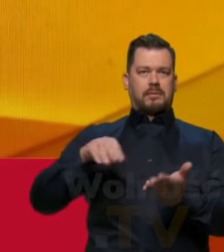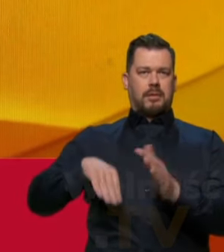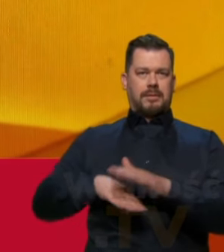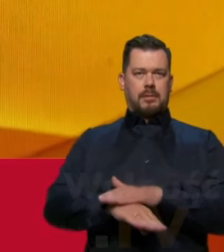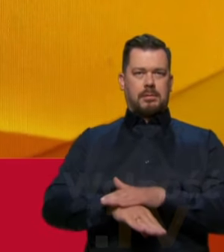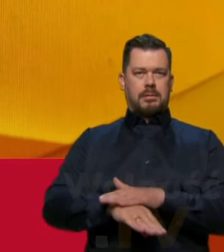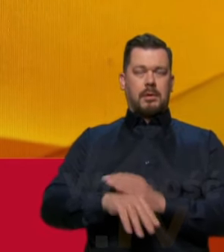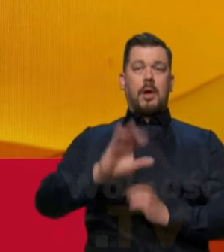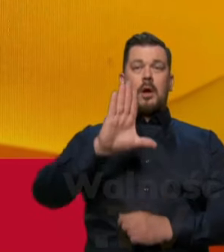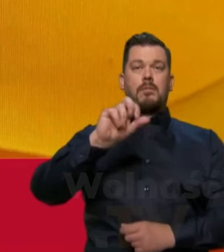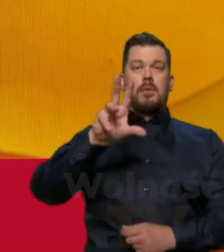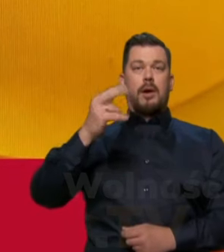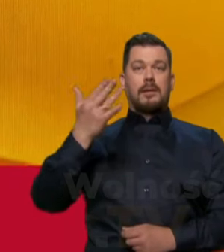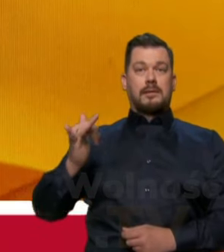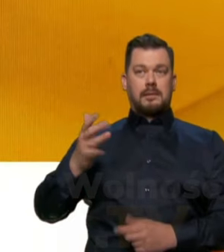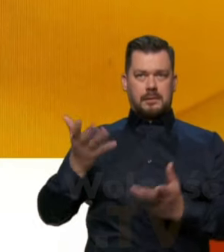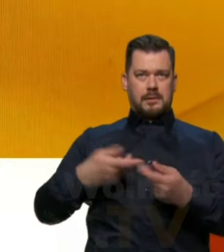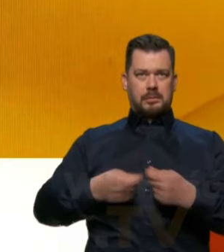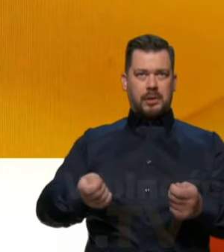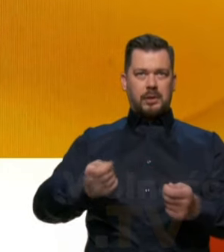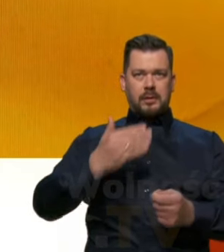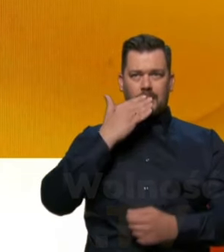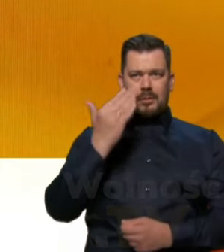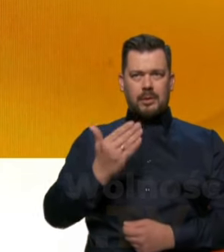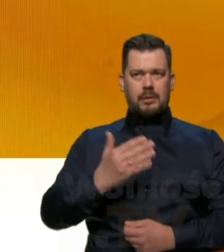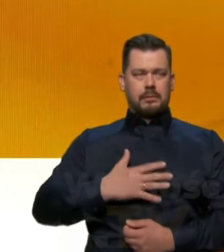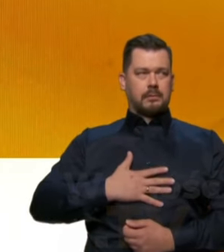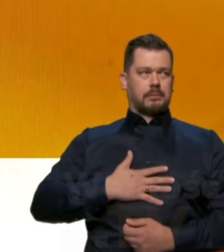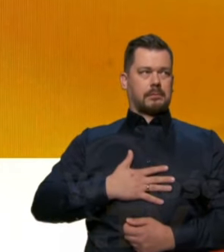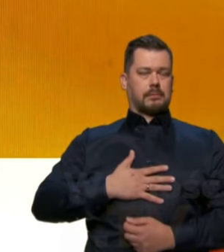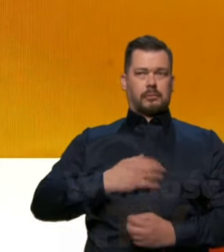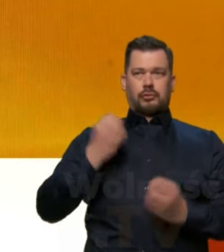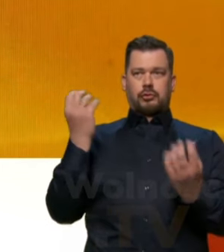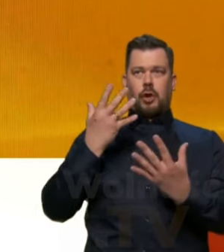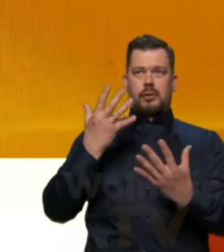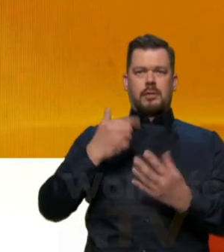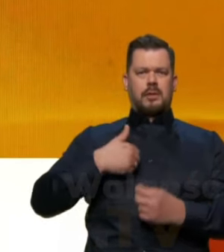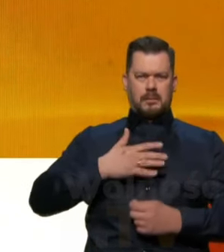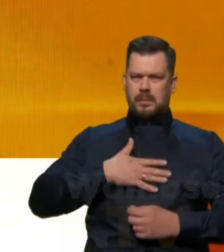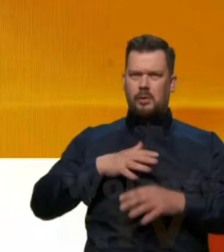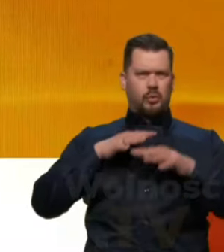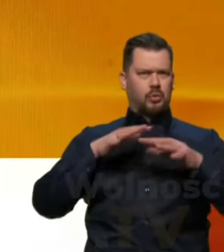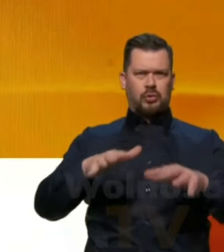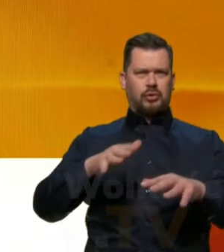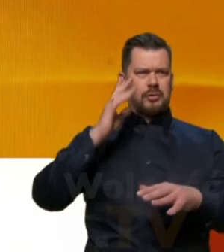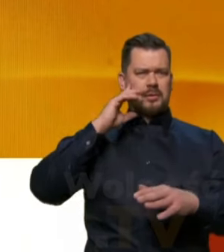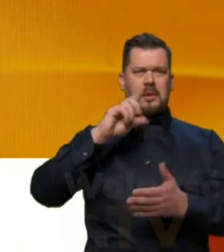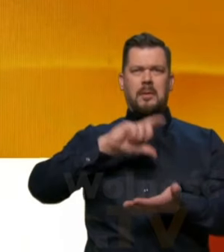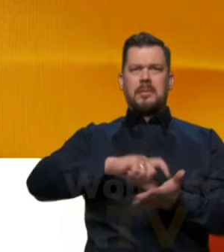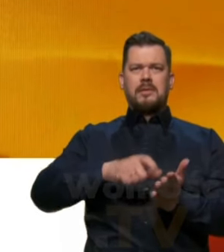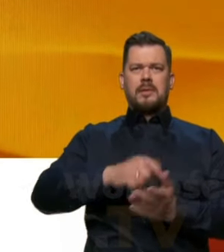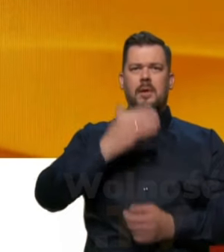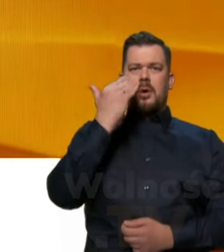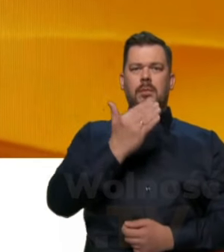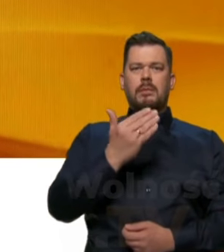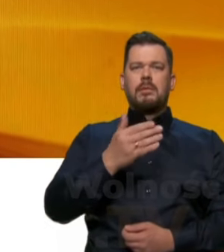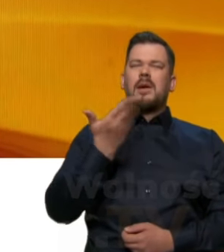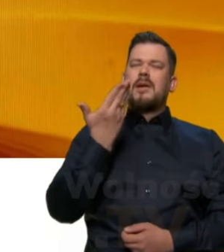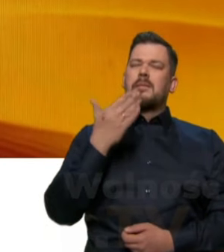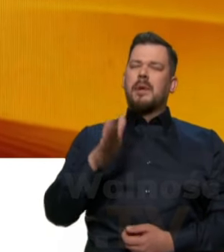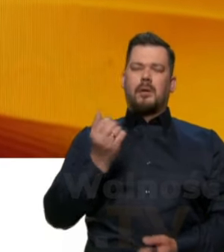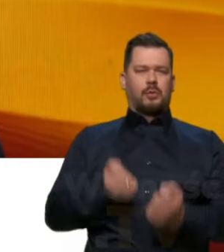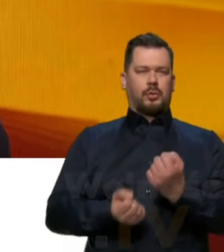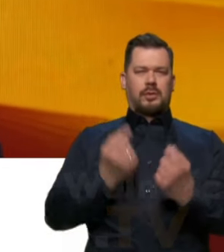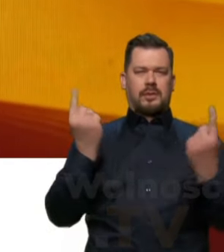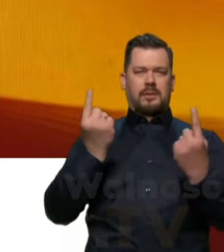Bocheński chce sprzedawać mieszkania komunalne. No, coś nieprawdopodobnego. Mamy największy zasób mieszkań komunalnych i go chronimy. W piekielnie trudnej sytuacji, w jakiej znalazło